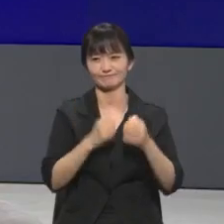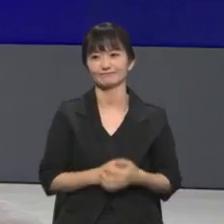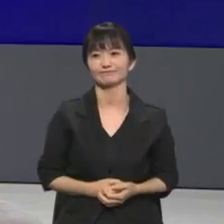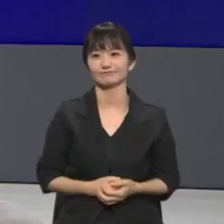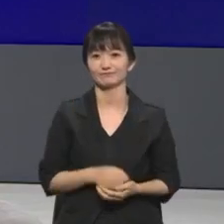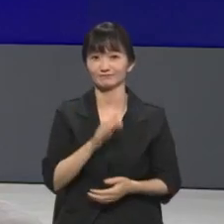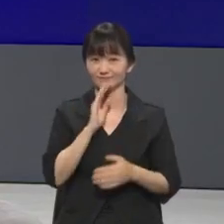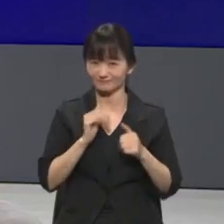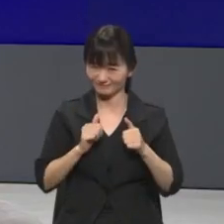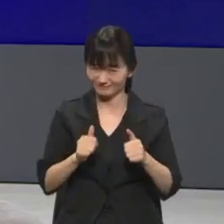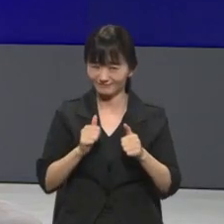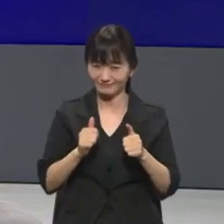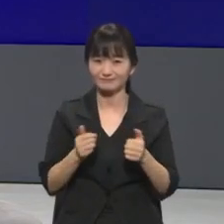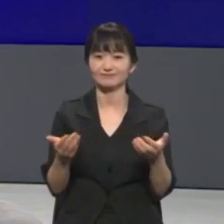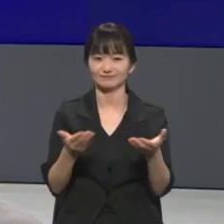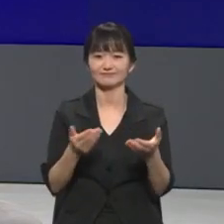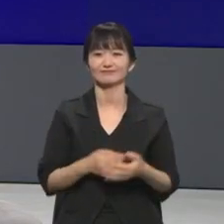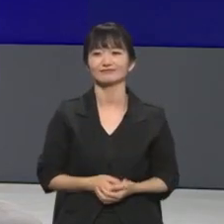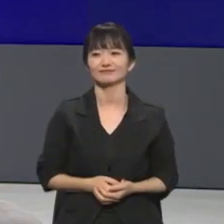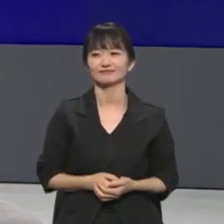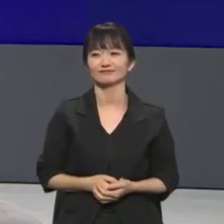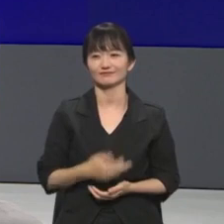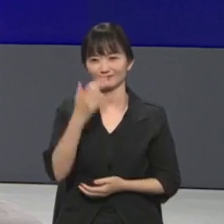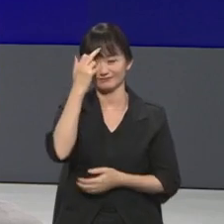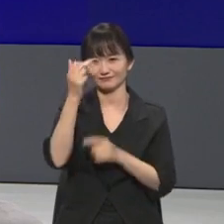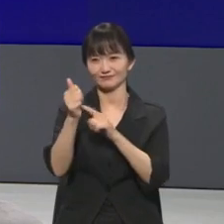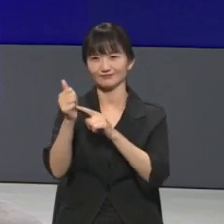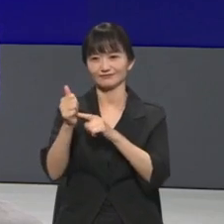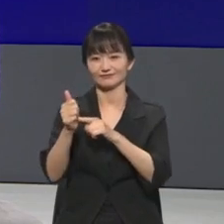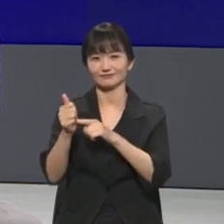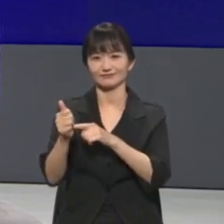정말 열심히 했어요. 네. 자, 최교진 기자는 또